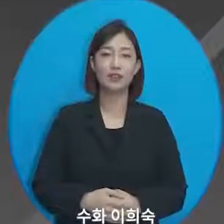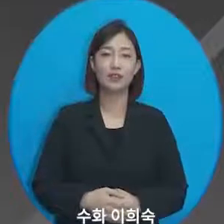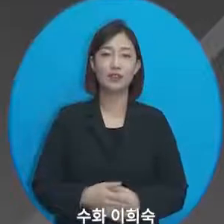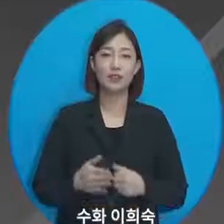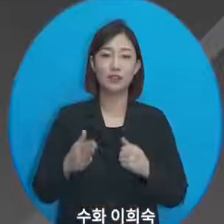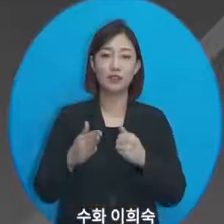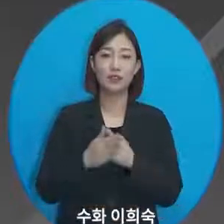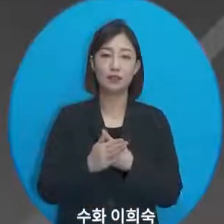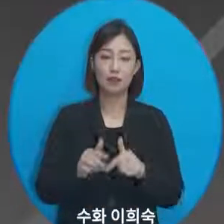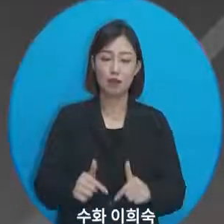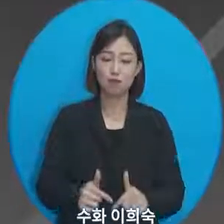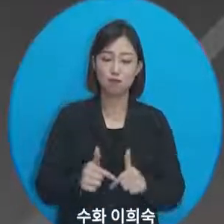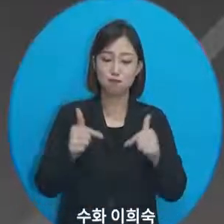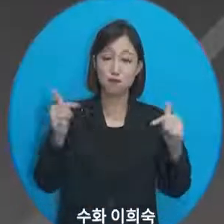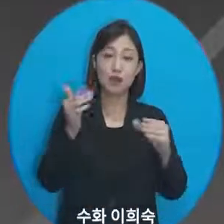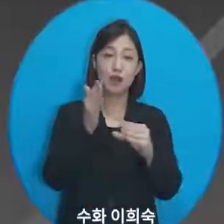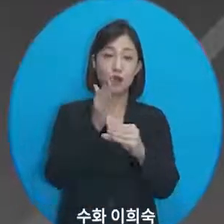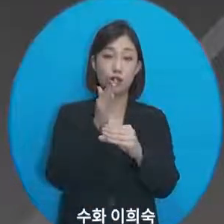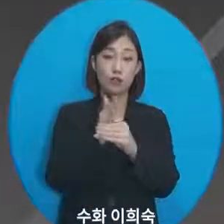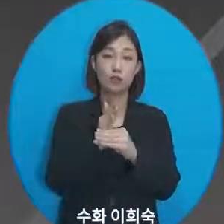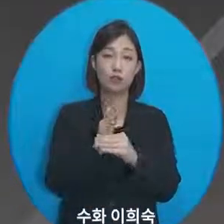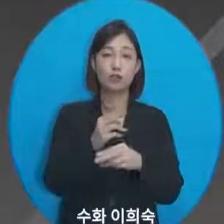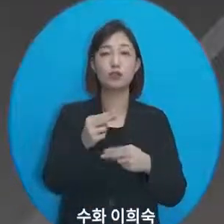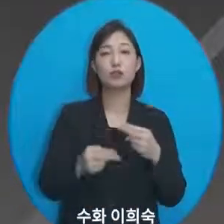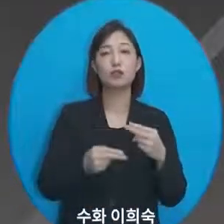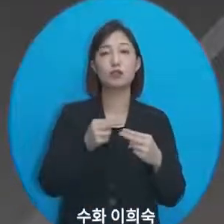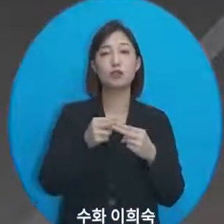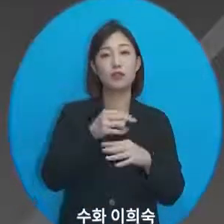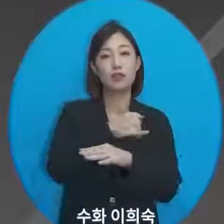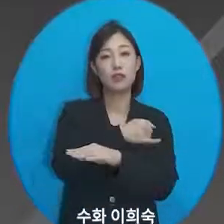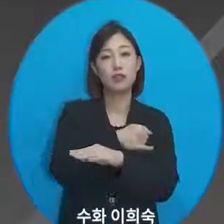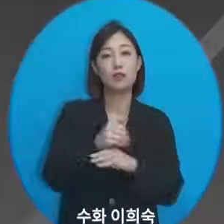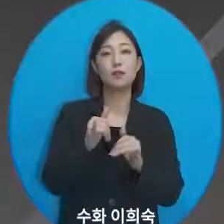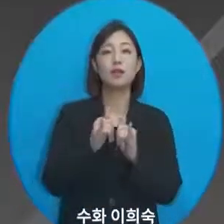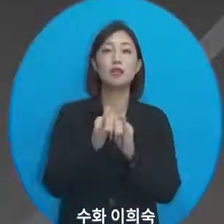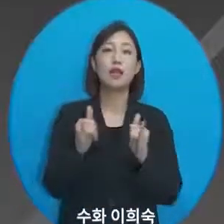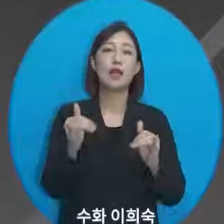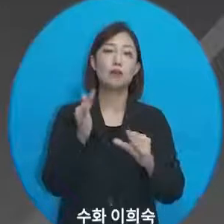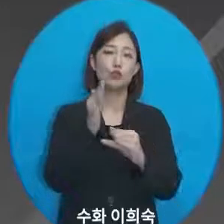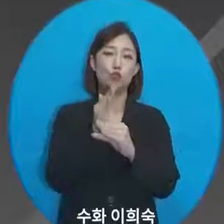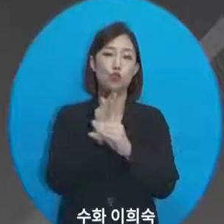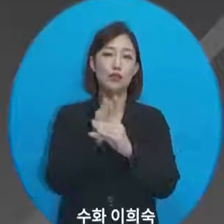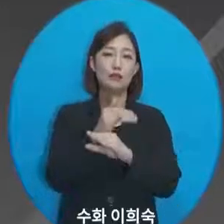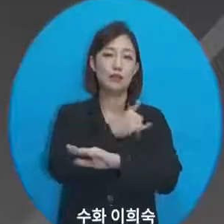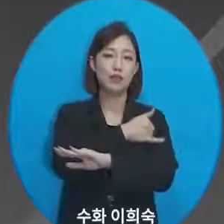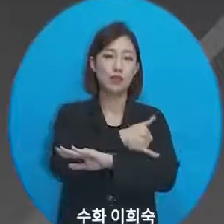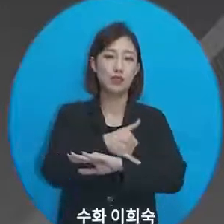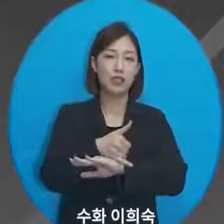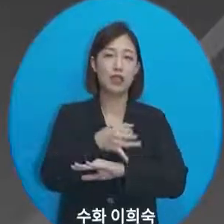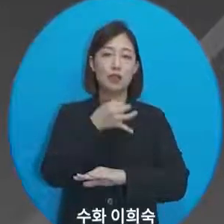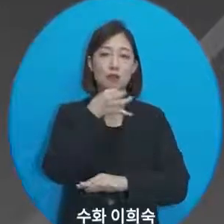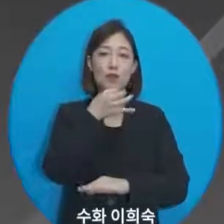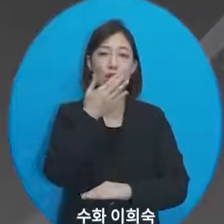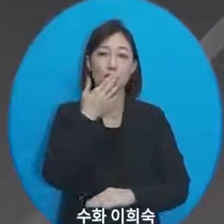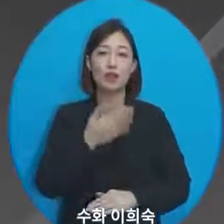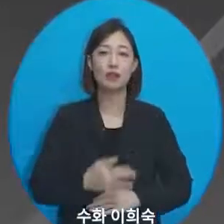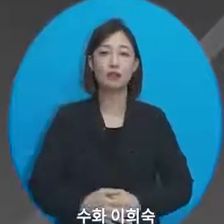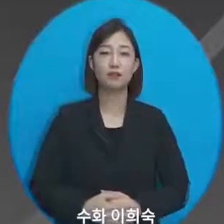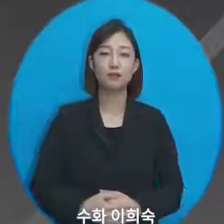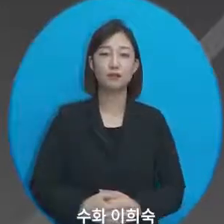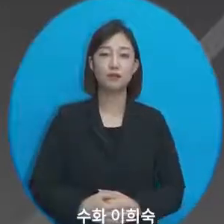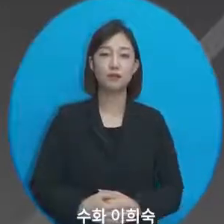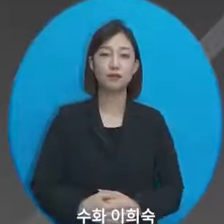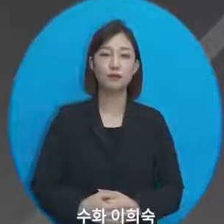점점 모아지고 있다. 그런 측면에서 유니버셜 디자인은 인간 중심적 디자인이다라고 달리 표현할 수가